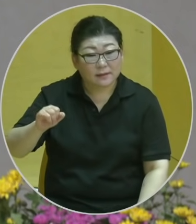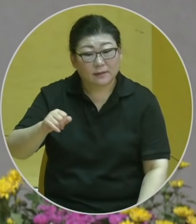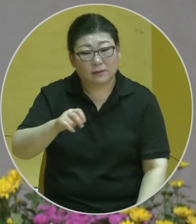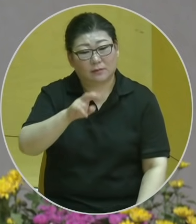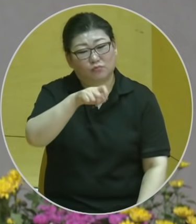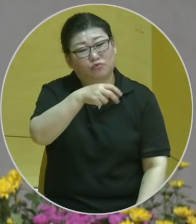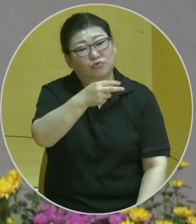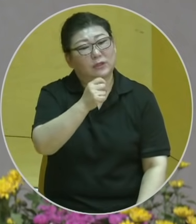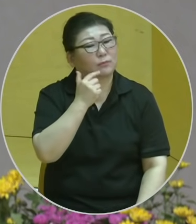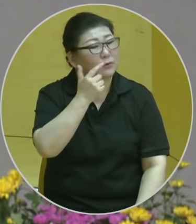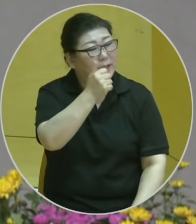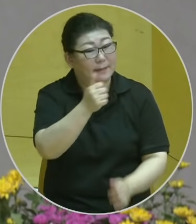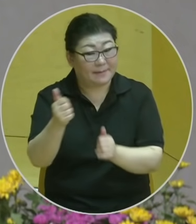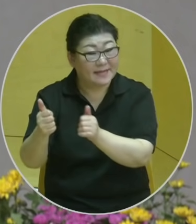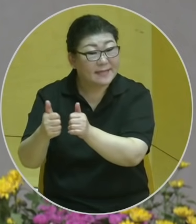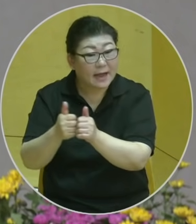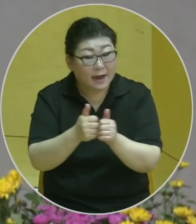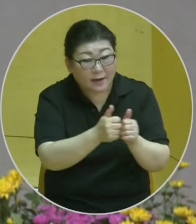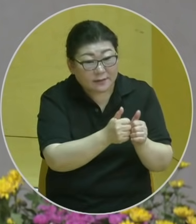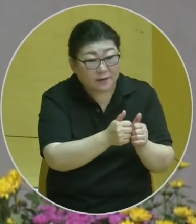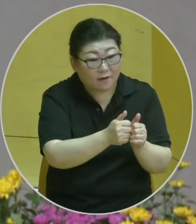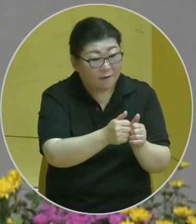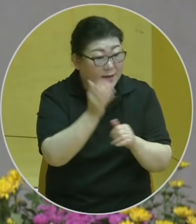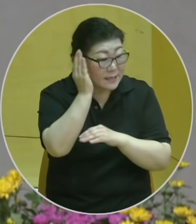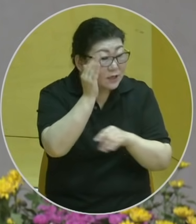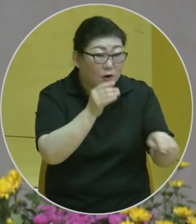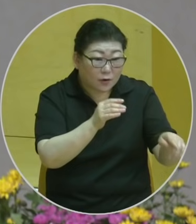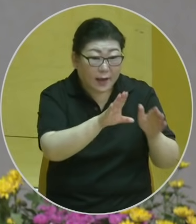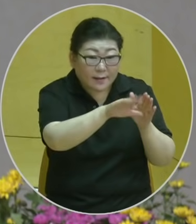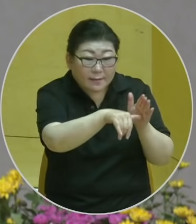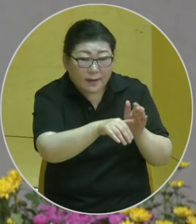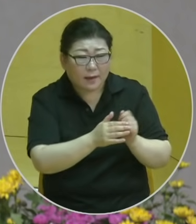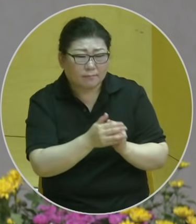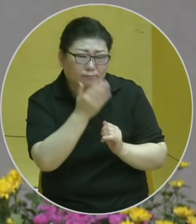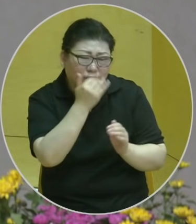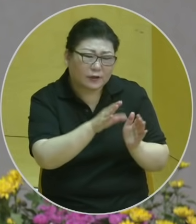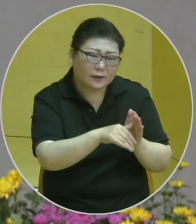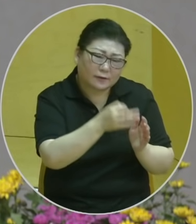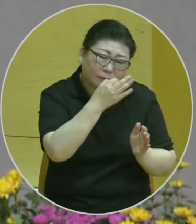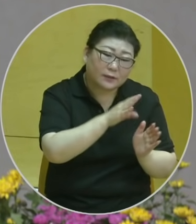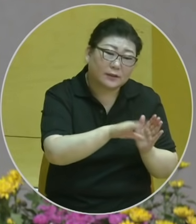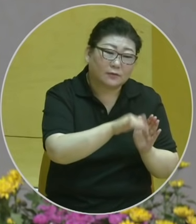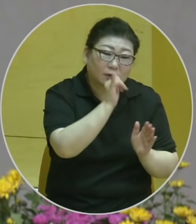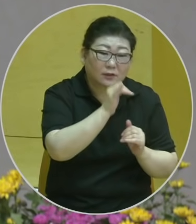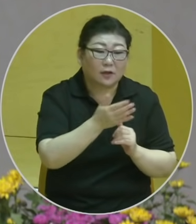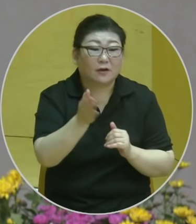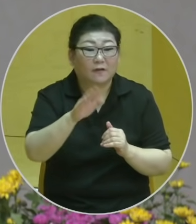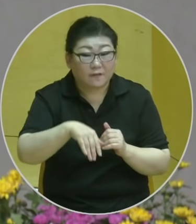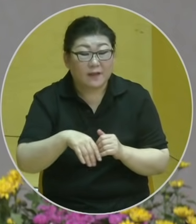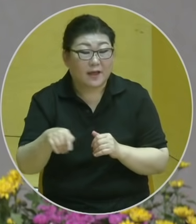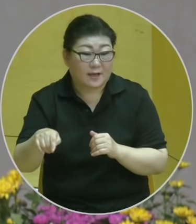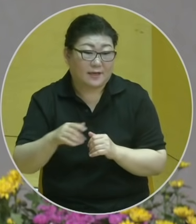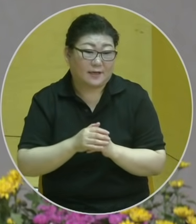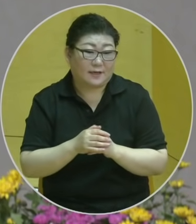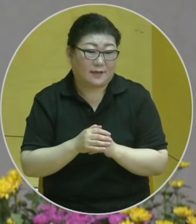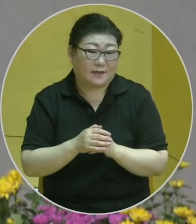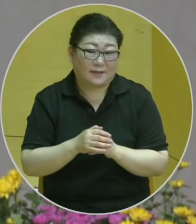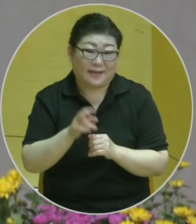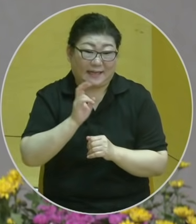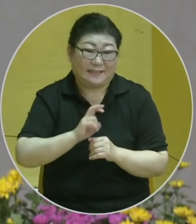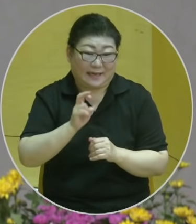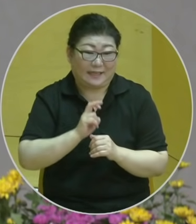팀이 되어서 무디가 설교를 합니다. 때론 설교가 지루할 때도 있습니다. 힘들 때도 있습니다. 그렇지만 바로 이 센키가